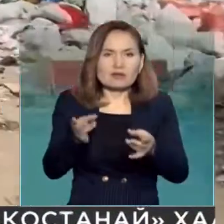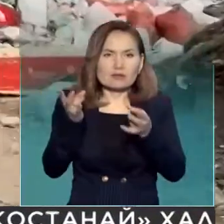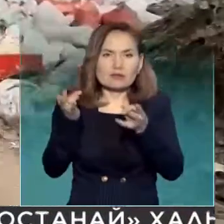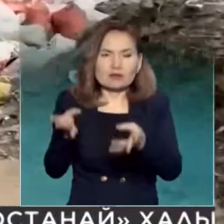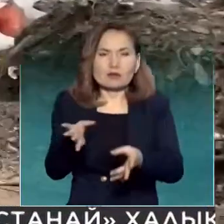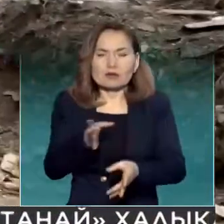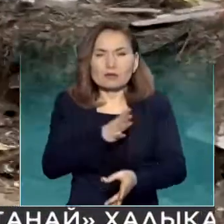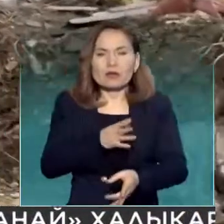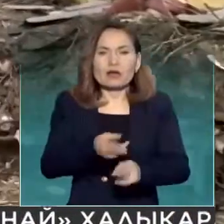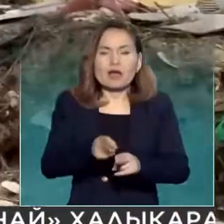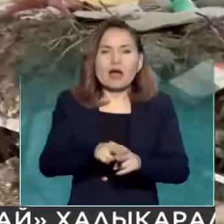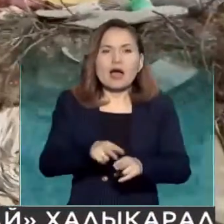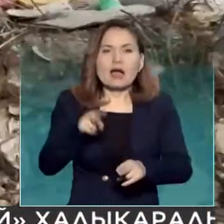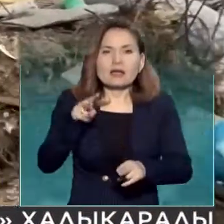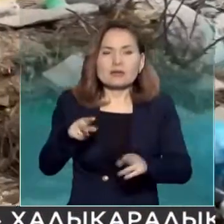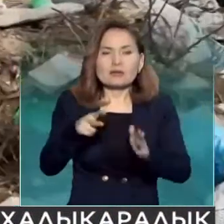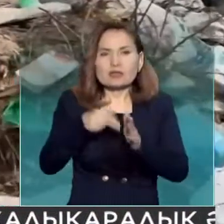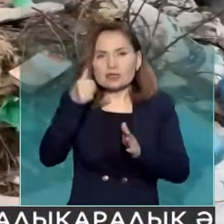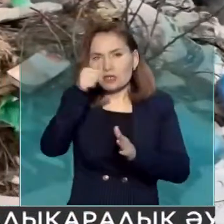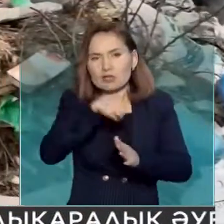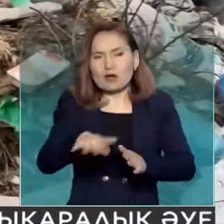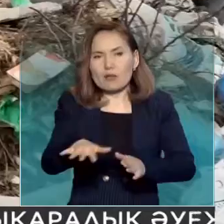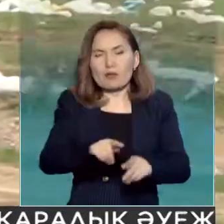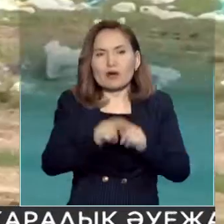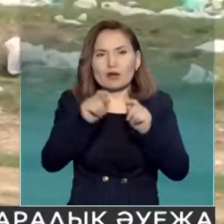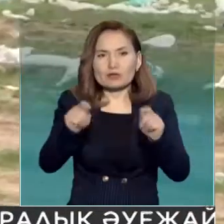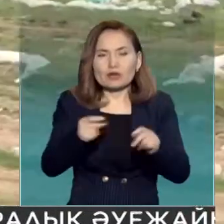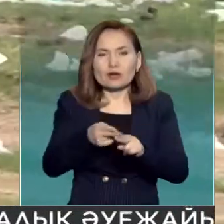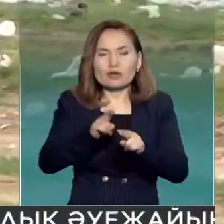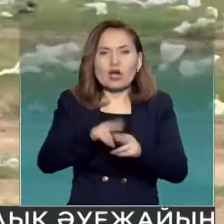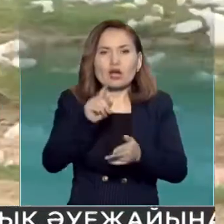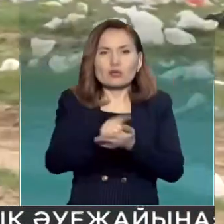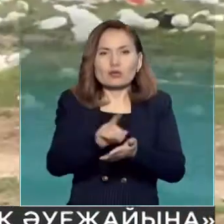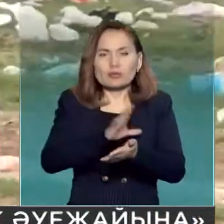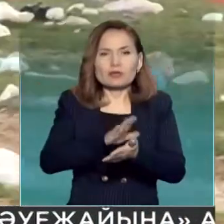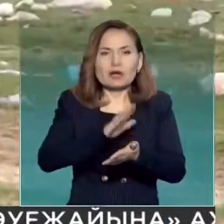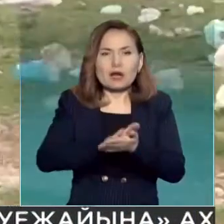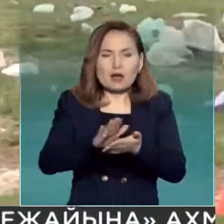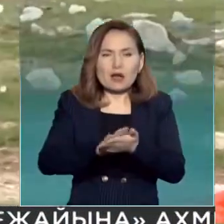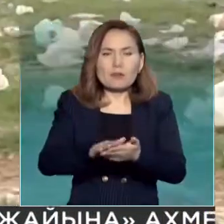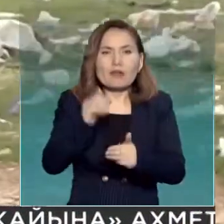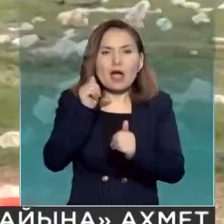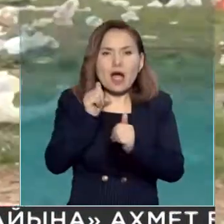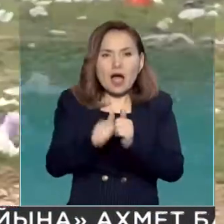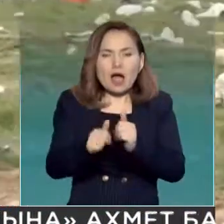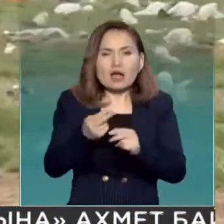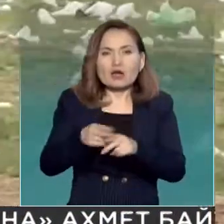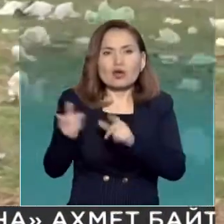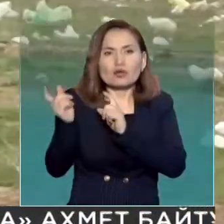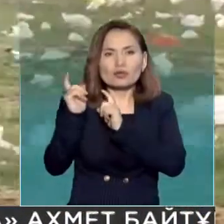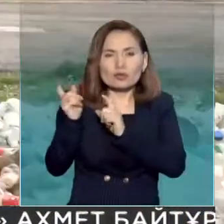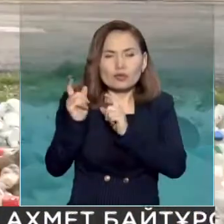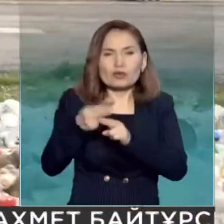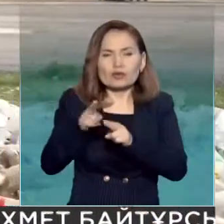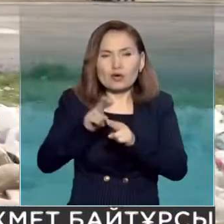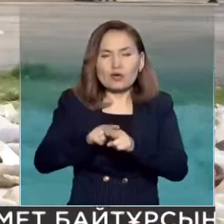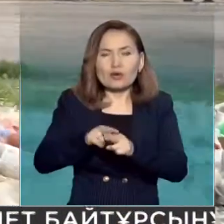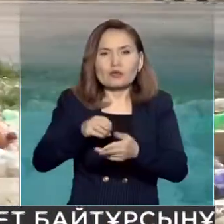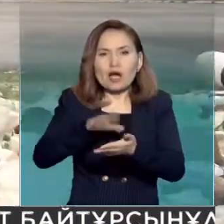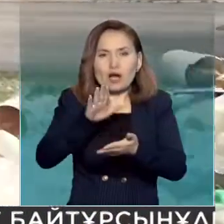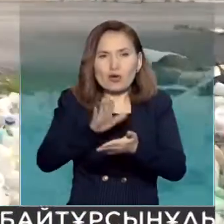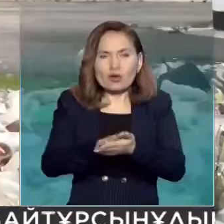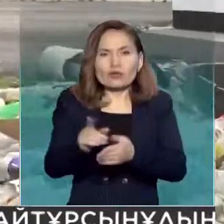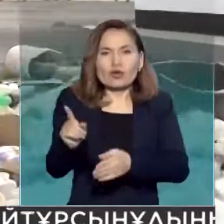жылы салынған. Жоба бойынша онда сұрыптау кешені болуы керек екен. Сонымен қатар әр келген жүк көлігін жазып, қалдық салмағын өлшейтін